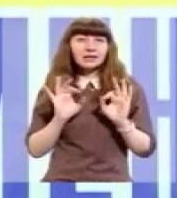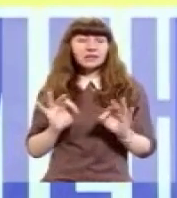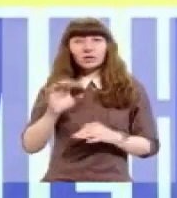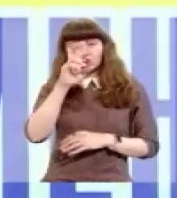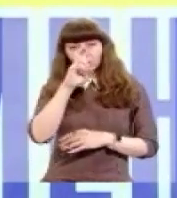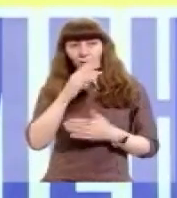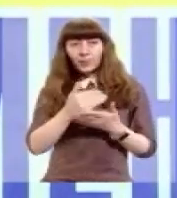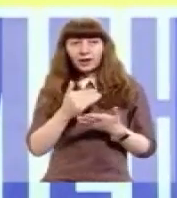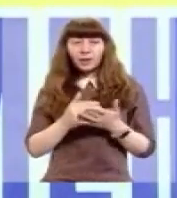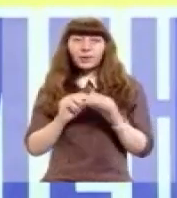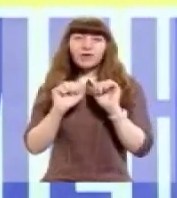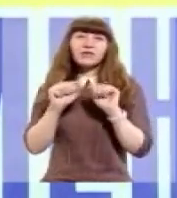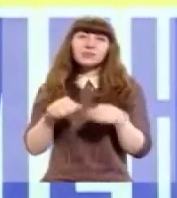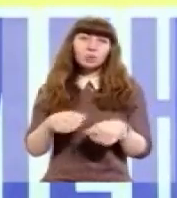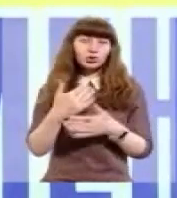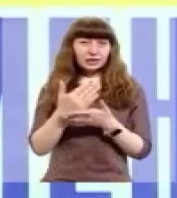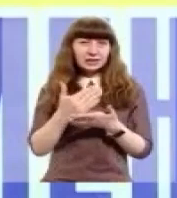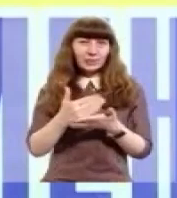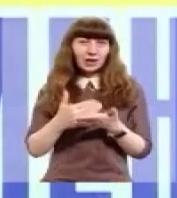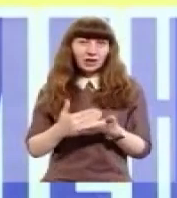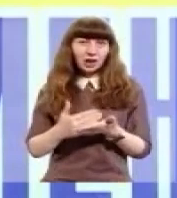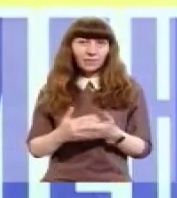госпрограммы, про возможности этих программ,